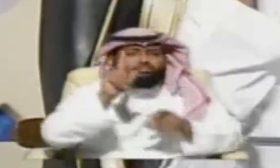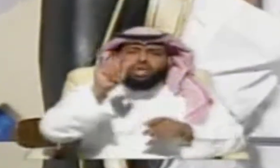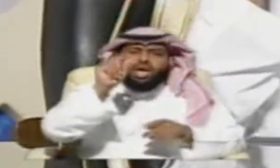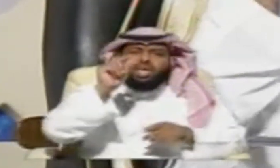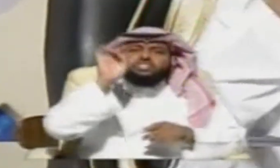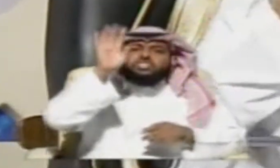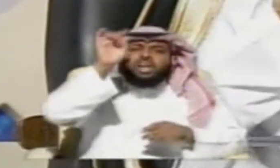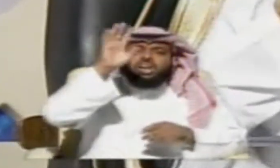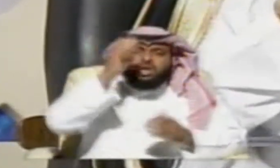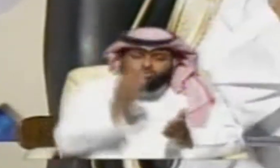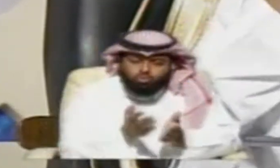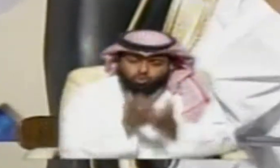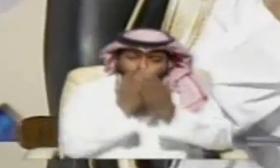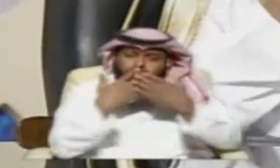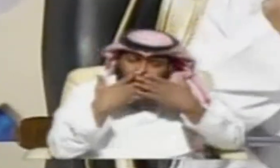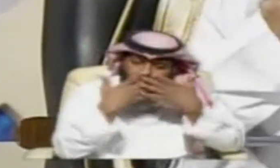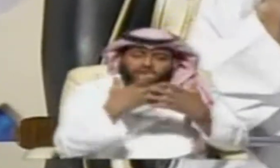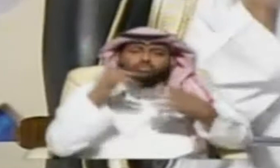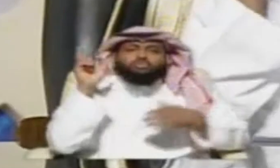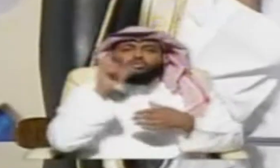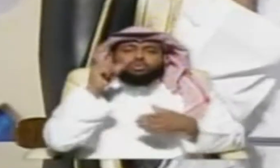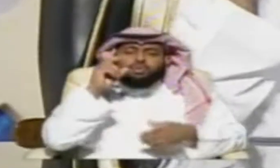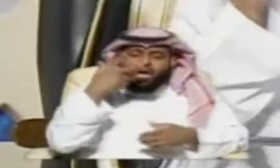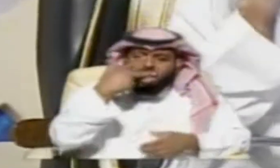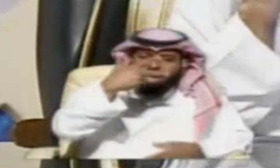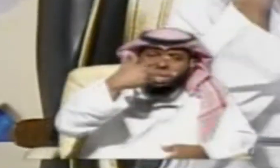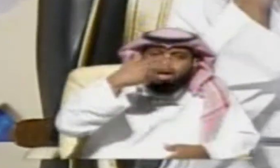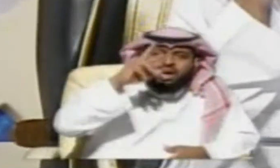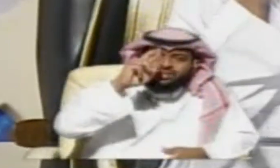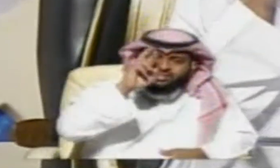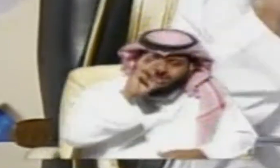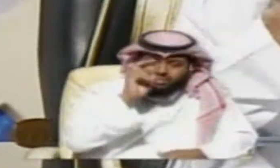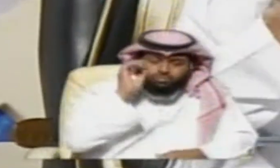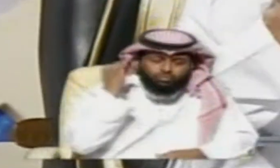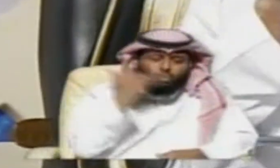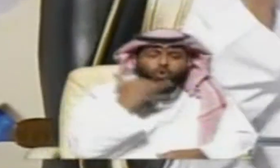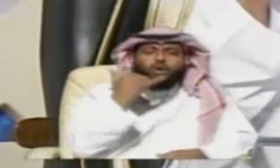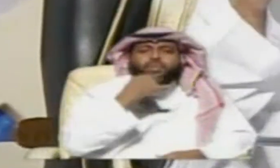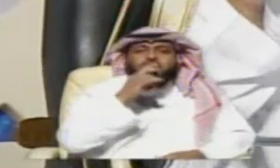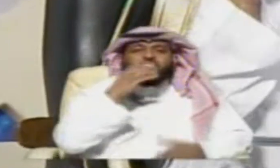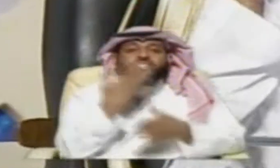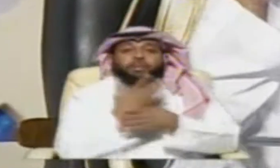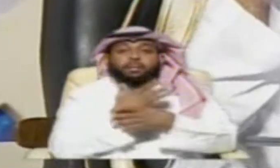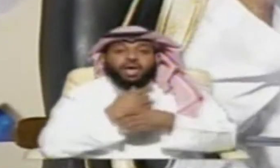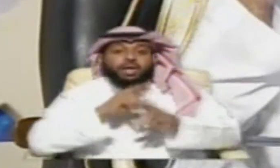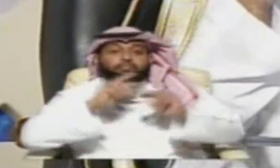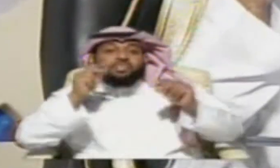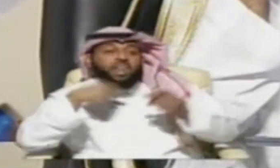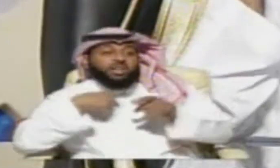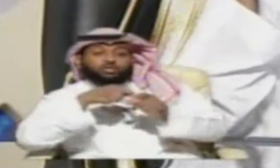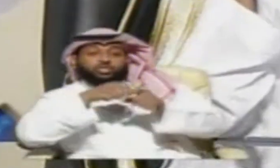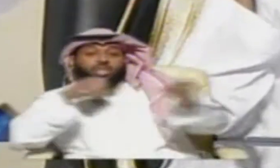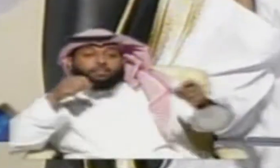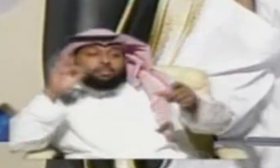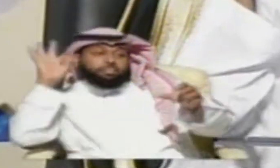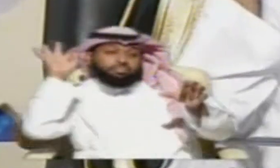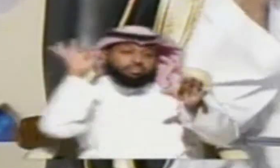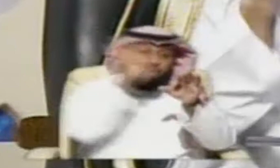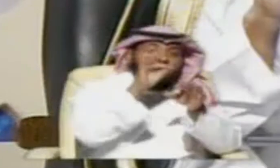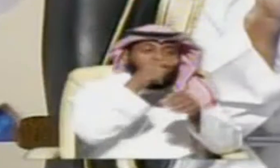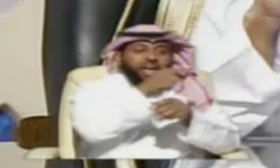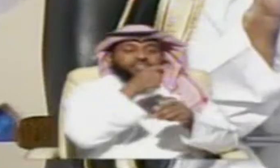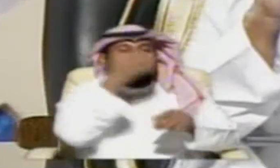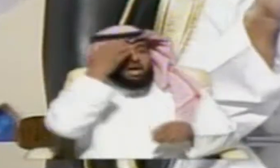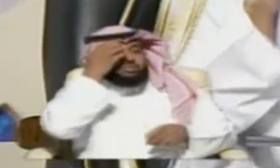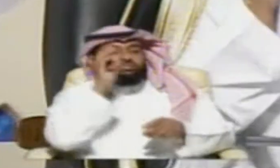تعالى ستصيب هذه السهام، ستصيب العدو في مقتل إذا لجأنا إلى الله تعالى